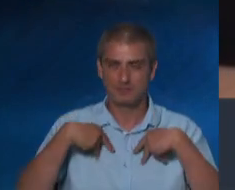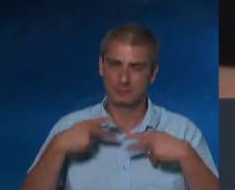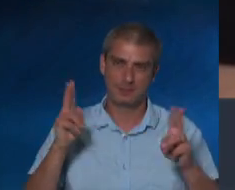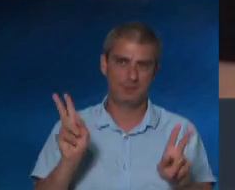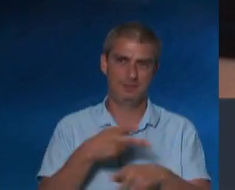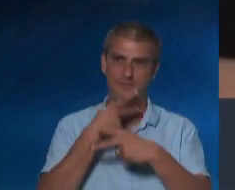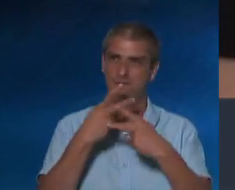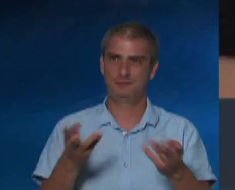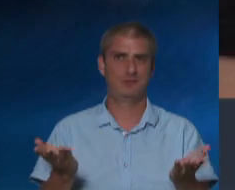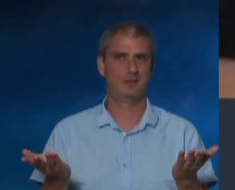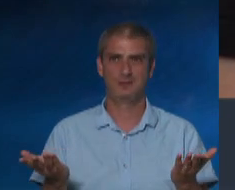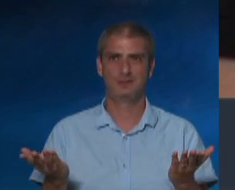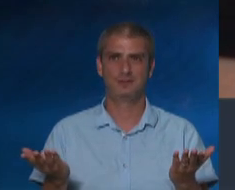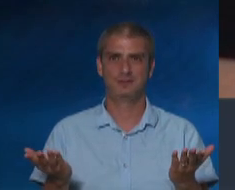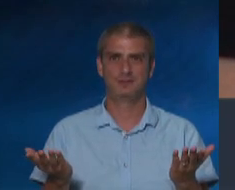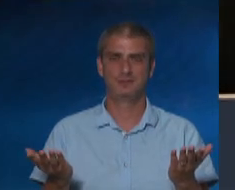יכולה.